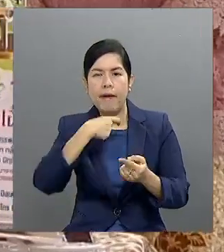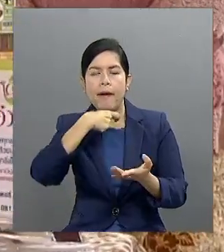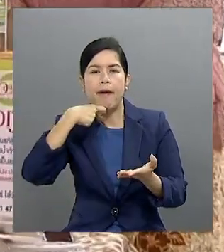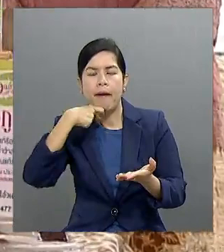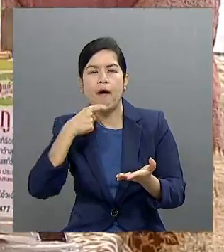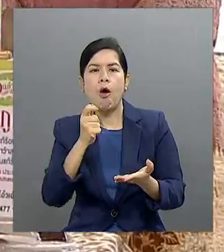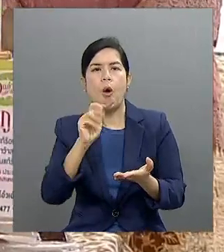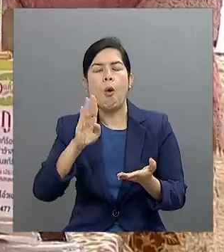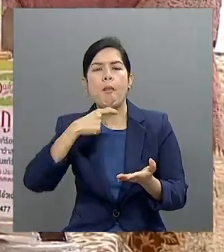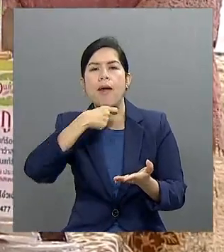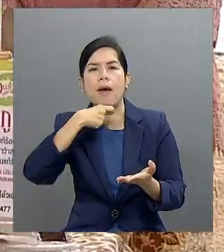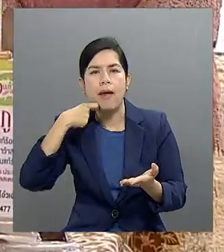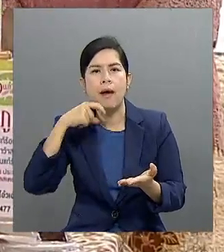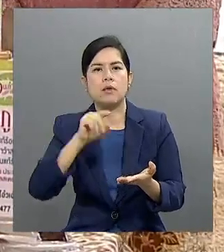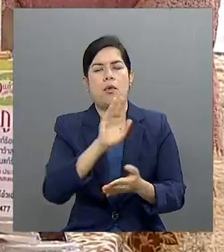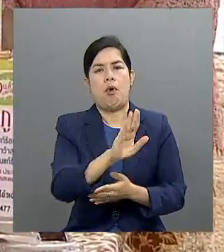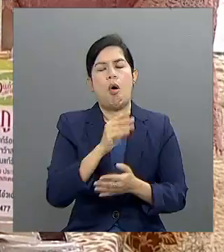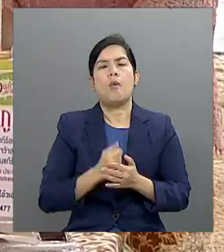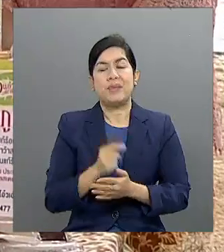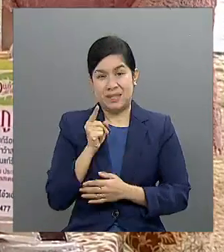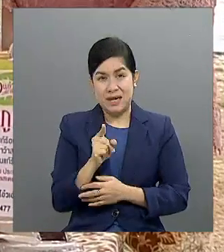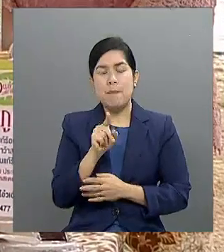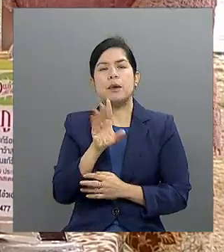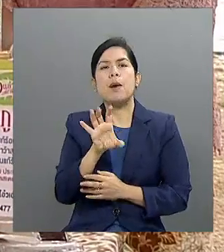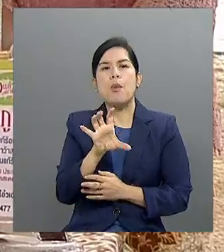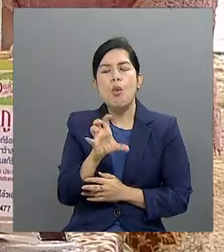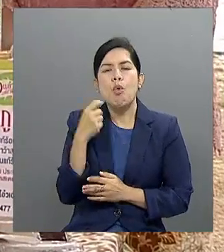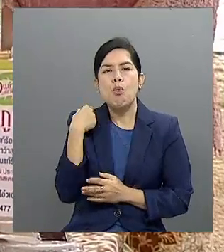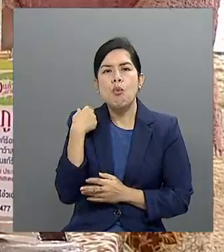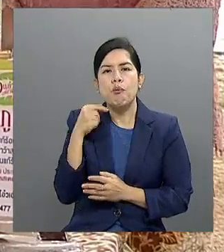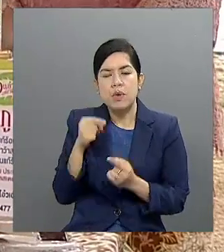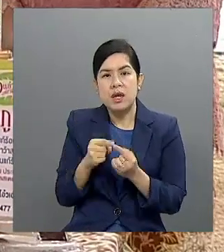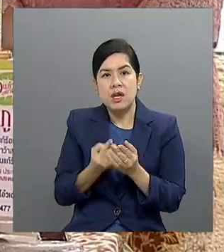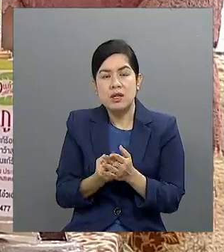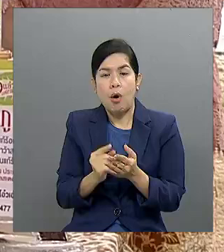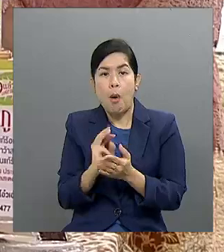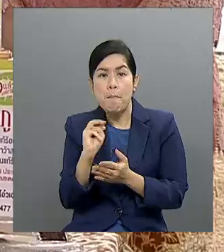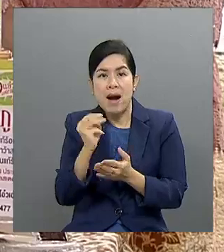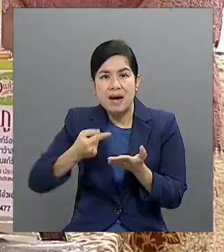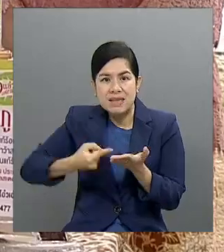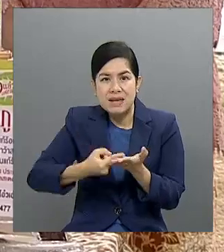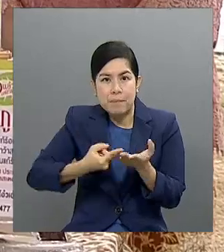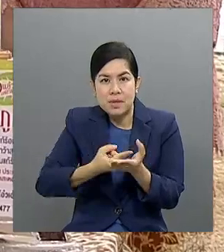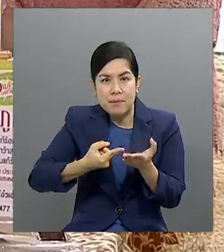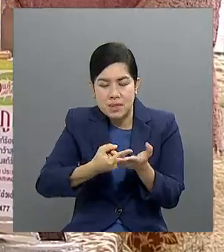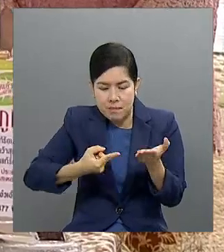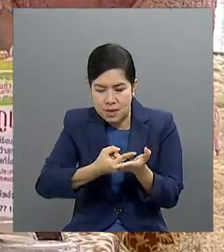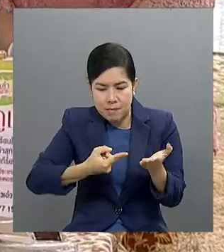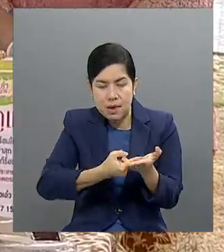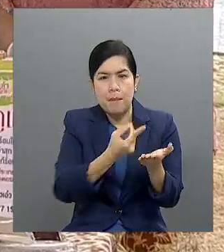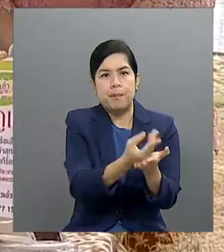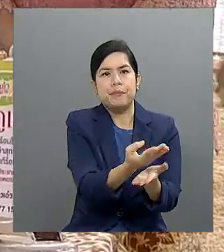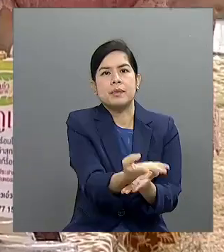ได้หอม คือกุ้งเสียบเนี่ยเขาเอาไปเสียบไม้ปิ้งด้วยลงควันแล้วก็ไปตากให้แห้งใช่ไหมฮะเลยเรียกว่าน้ำพริก